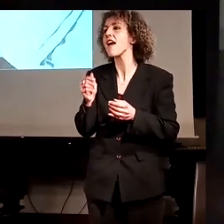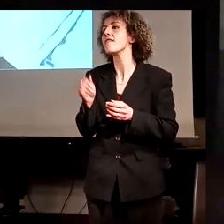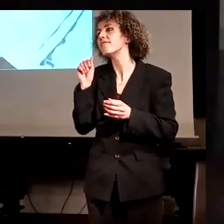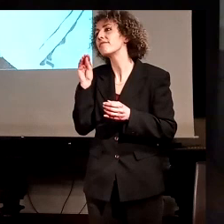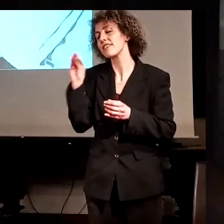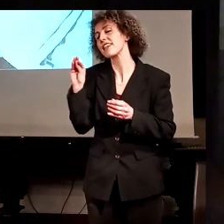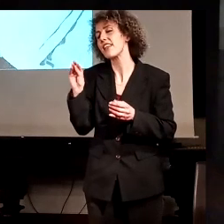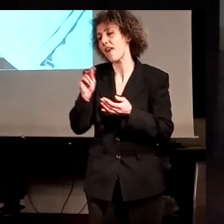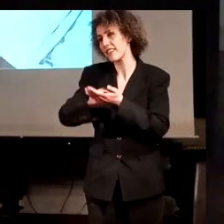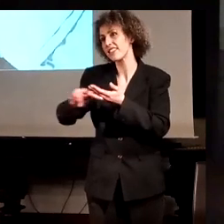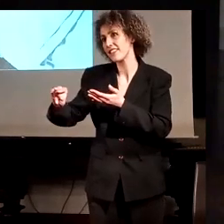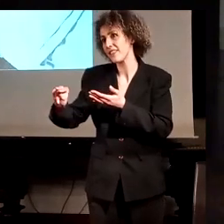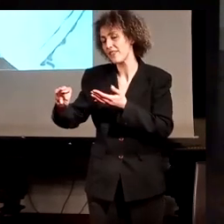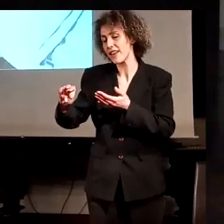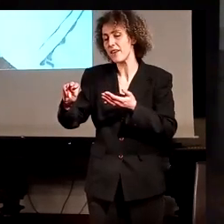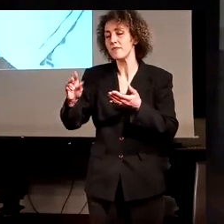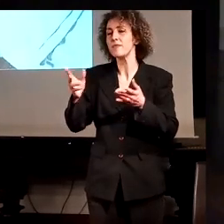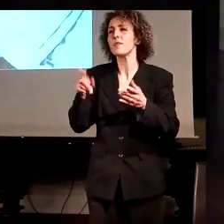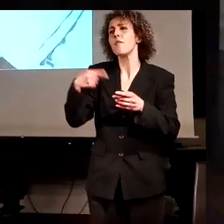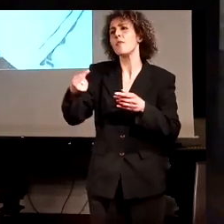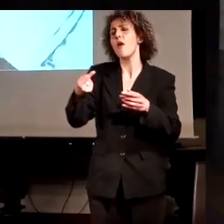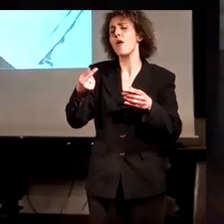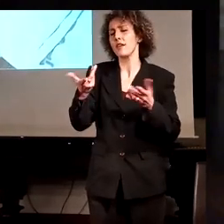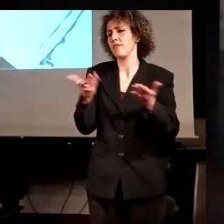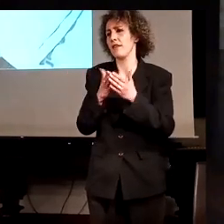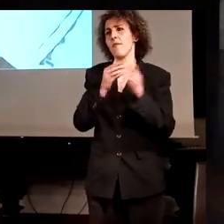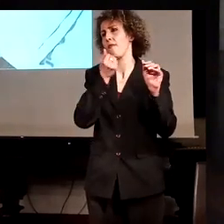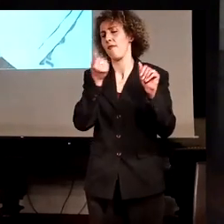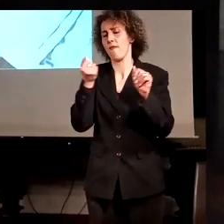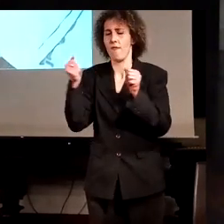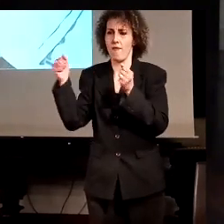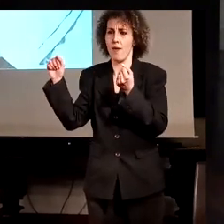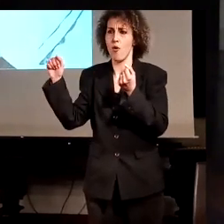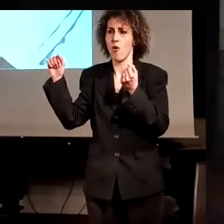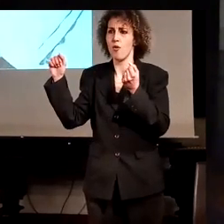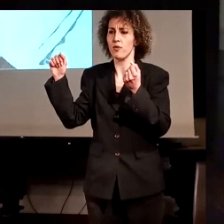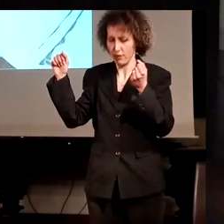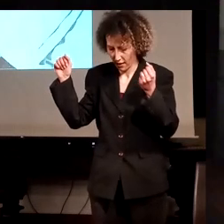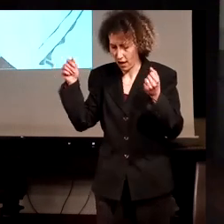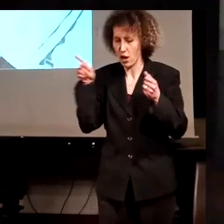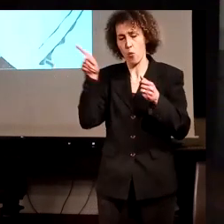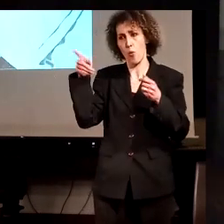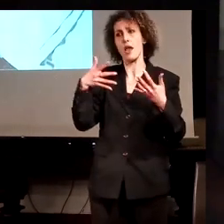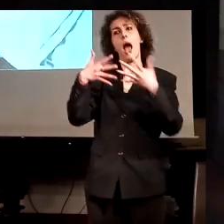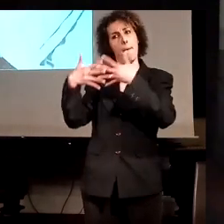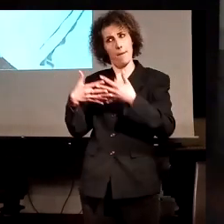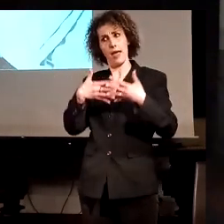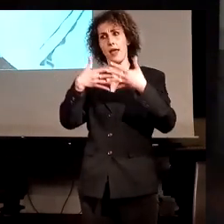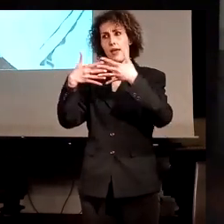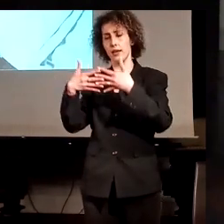poi le cose più famose insomma sono mandò in america poi a